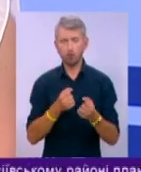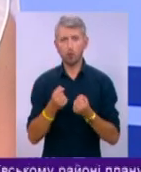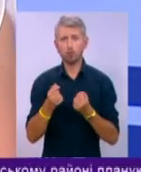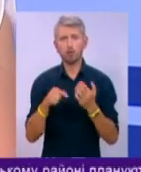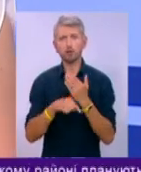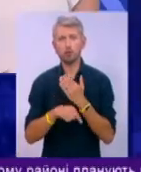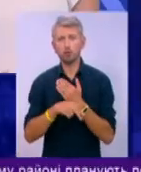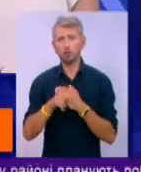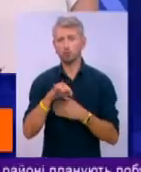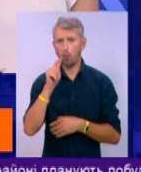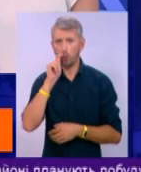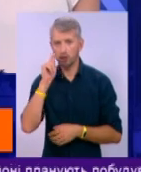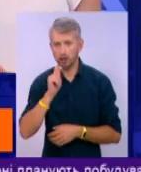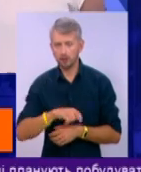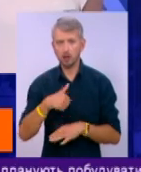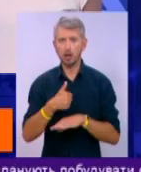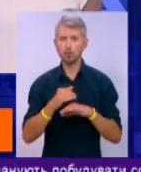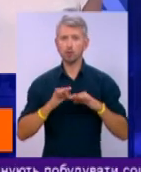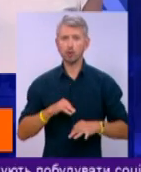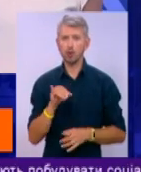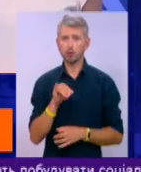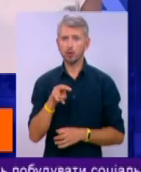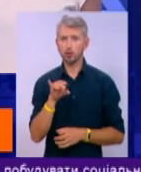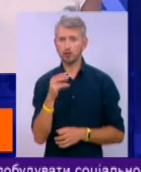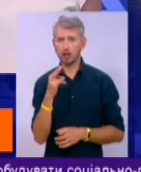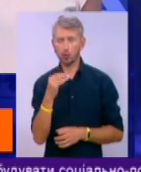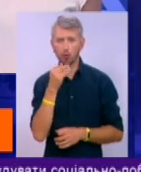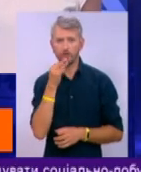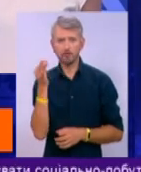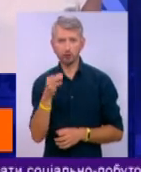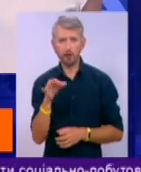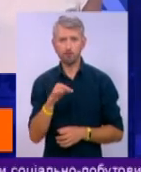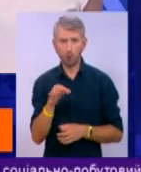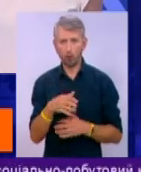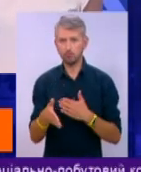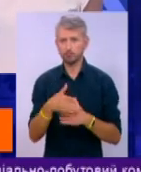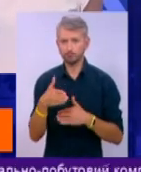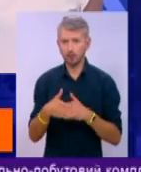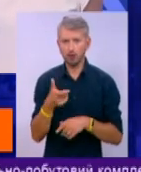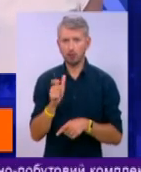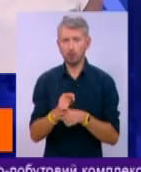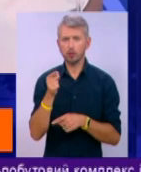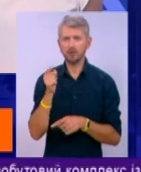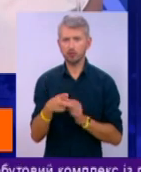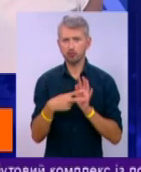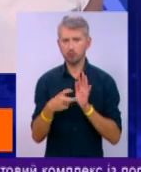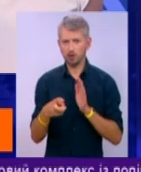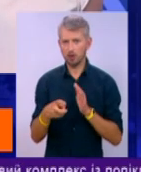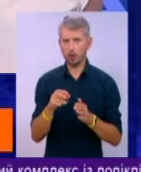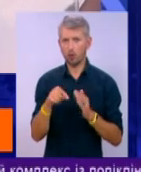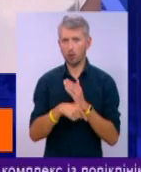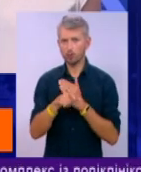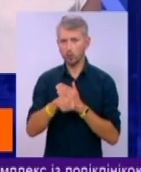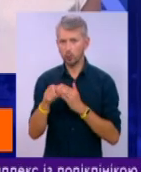із корупцією по-українськи. Генпрокурор Юрій Луценко відзвітував про притягнення до відповідальності понад 1700 корупціонерів